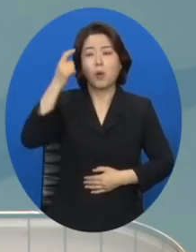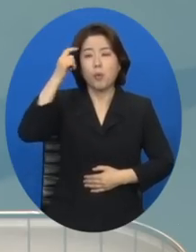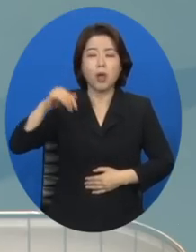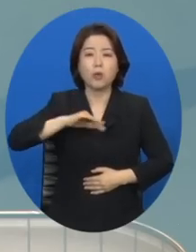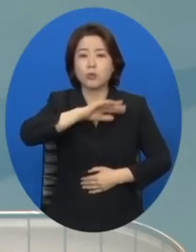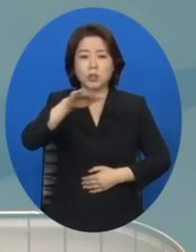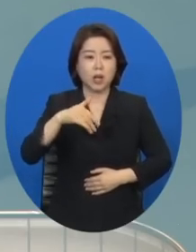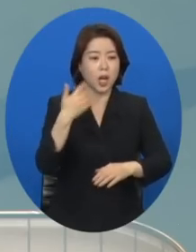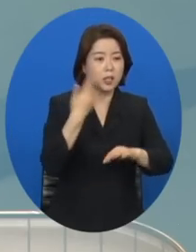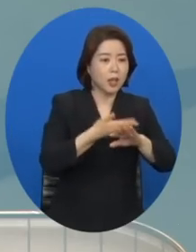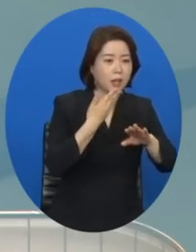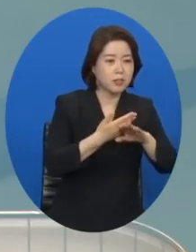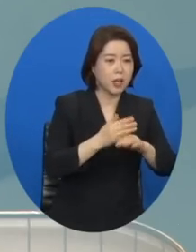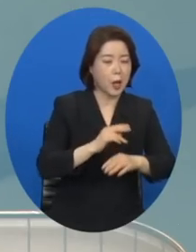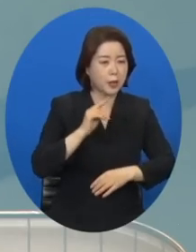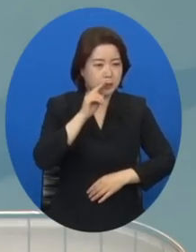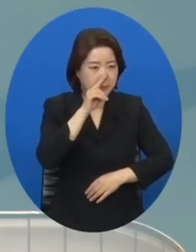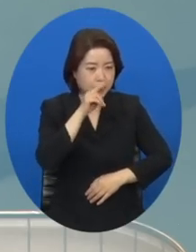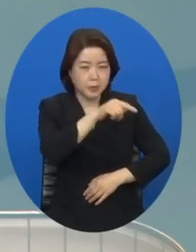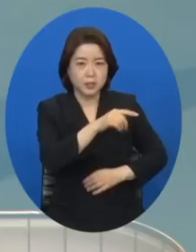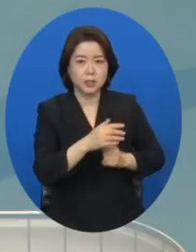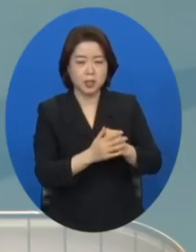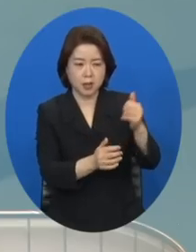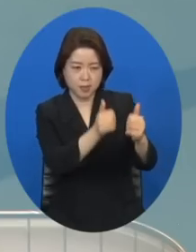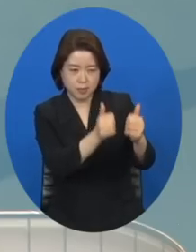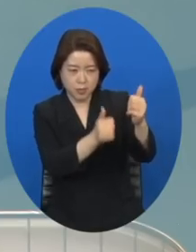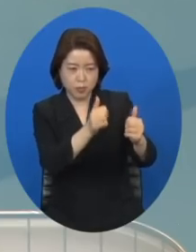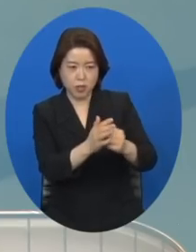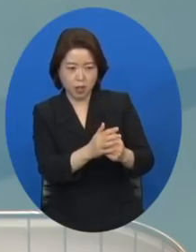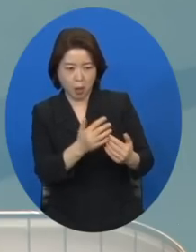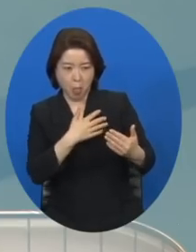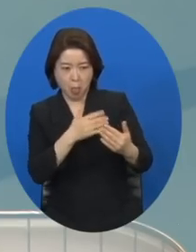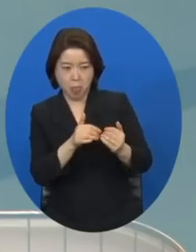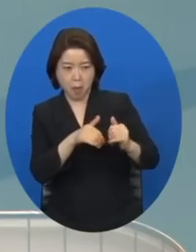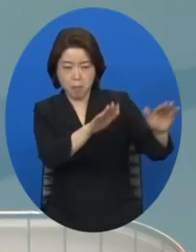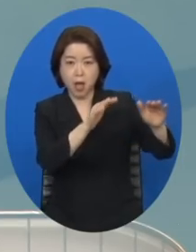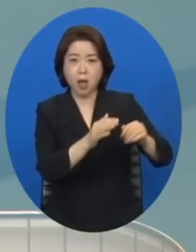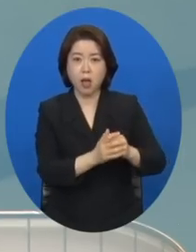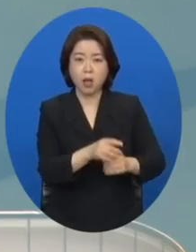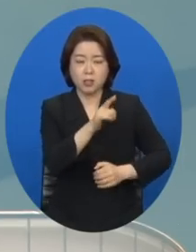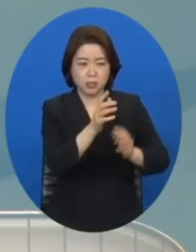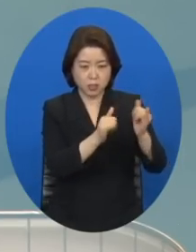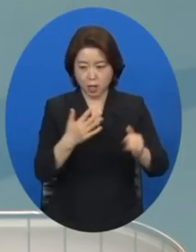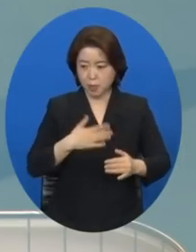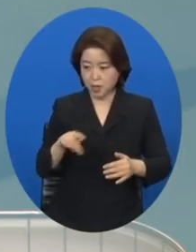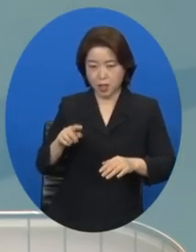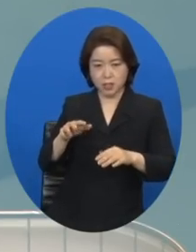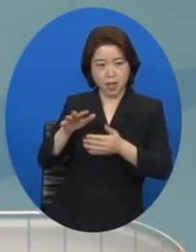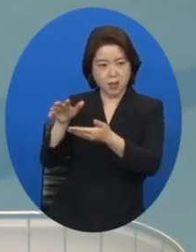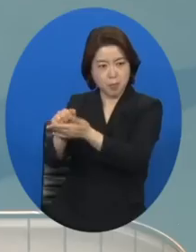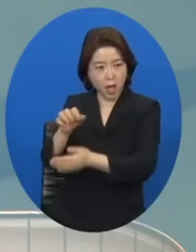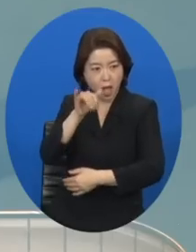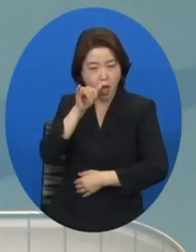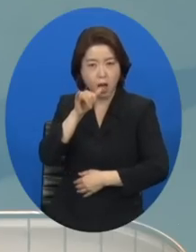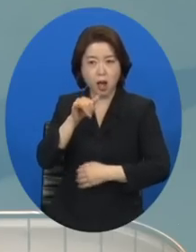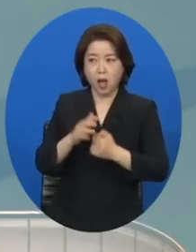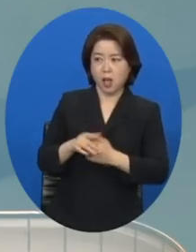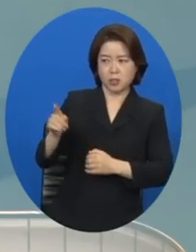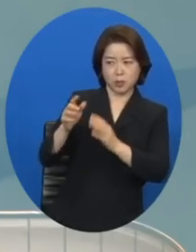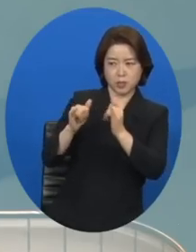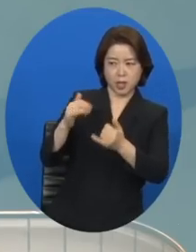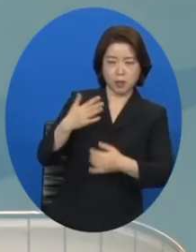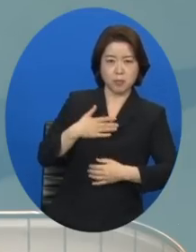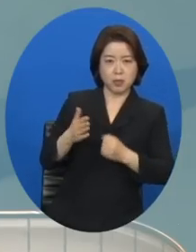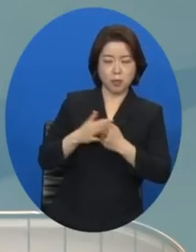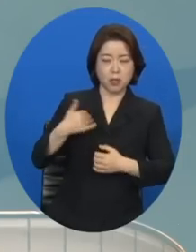시기하고 그렇게 배타적으로 경쟁적으로 두려워합니까 저 사람 때문에 내 자리 뺏기지 않을까 저 사람 때문에